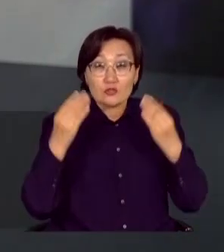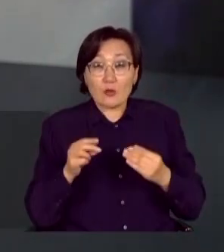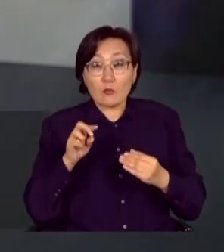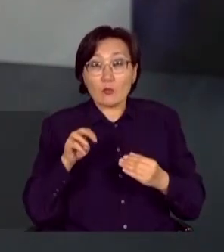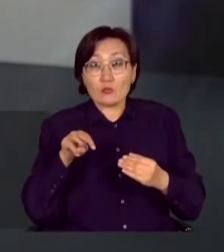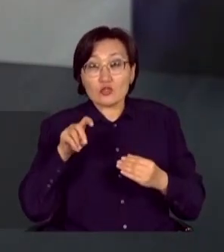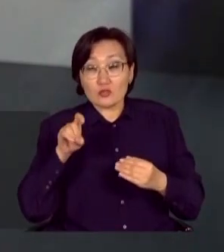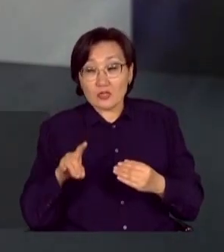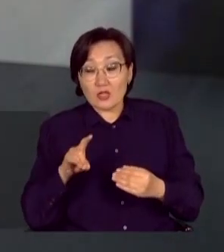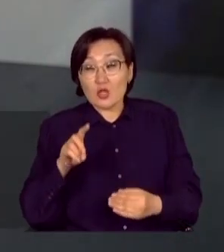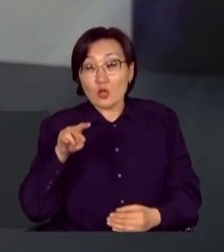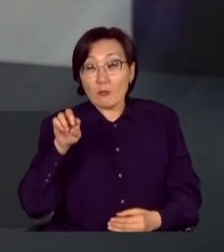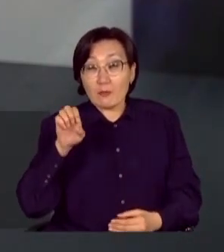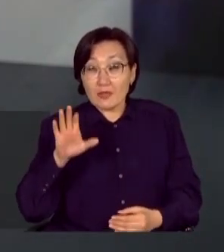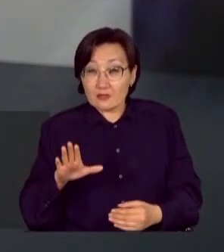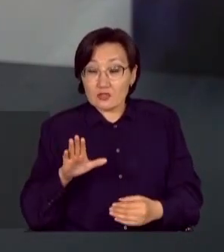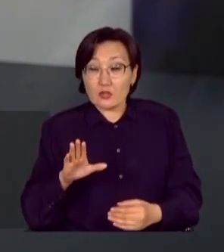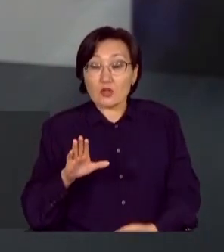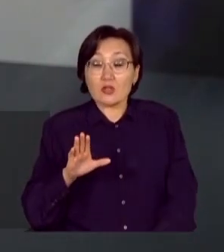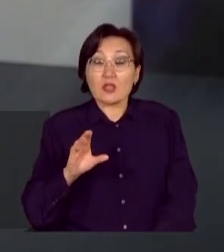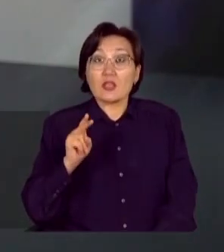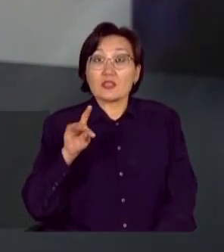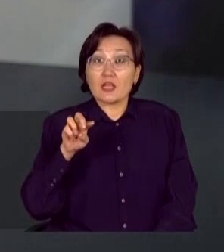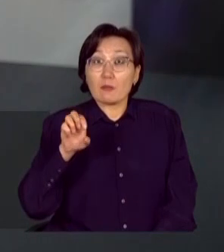Сағдат Нұрмағамбетовтің, Борис Төкенұлы